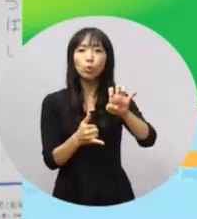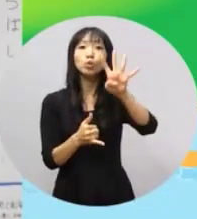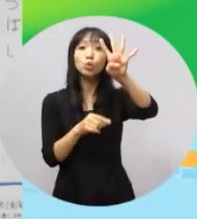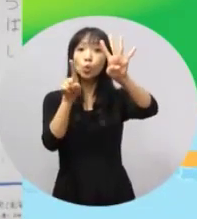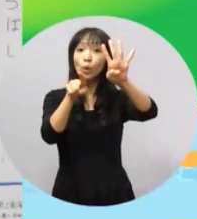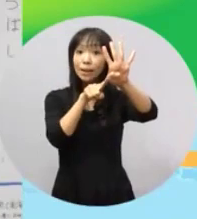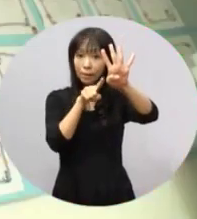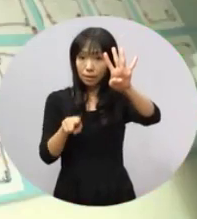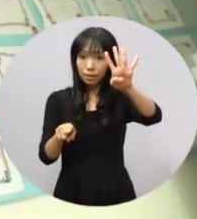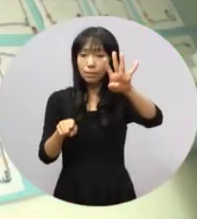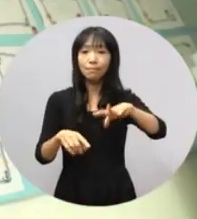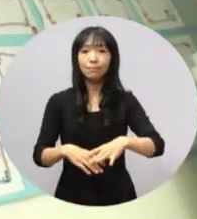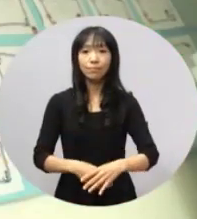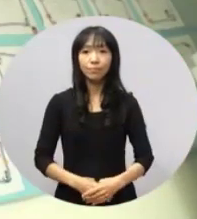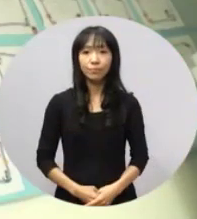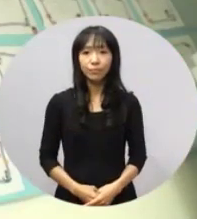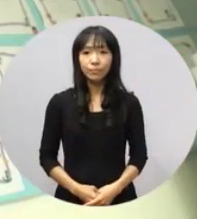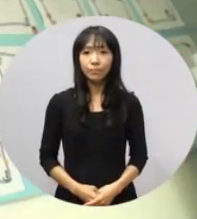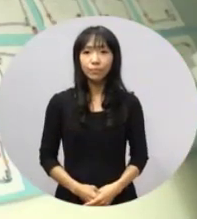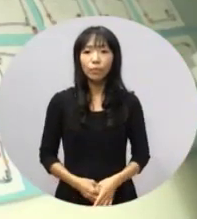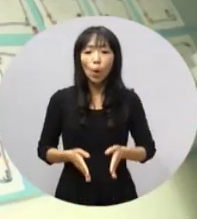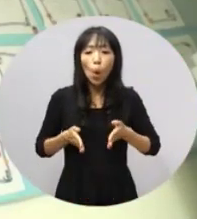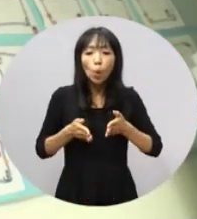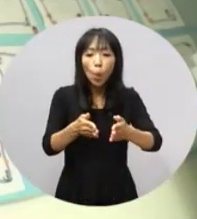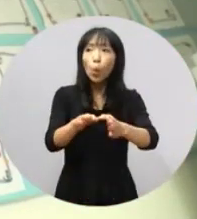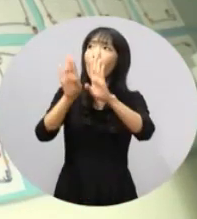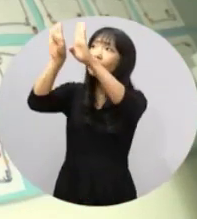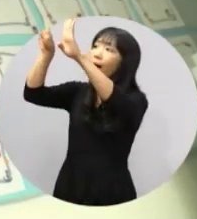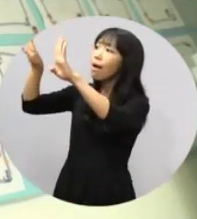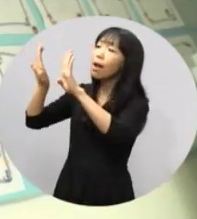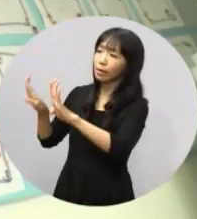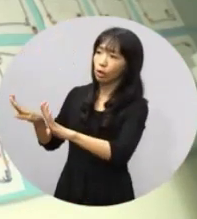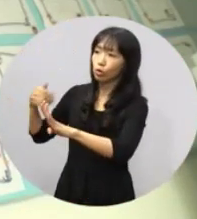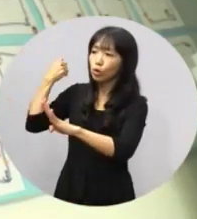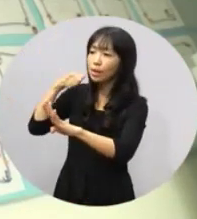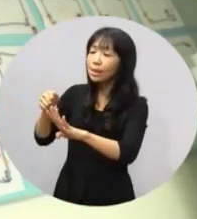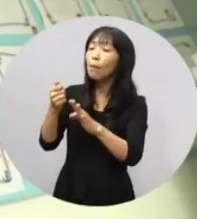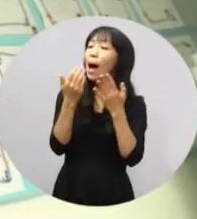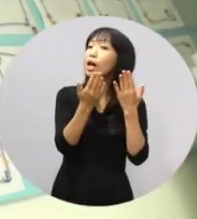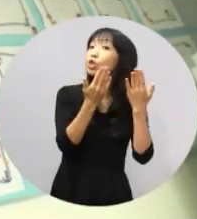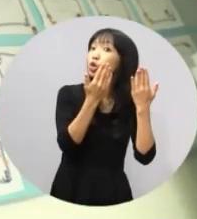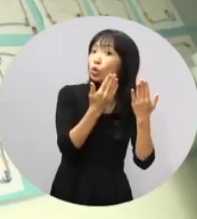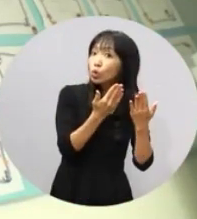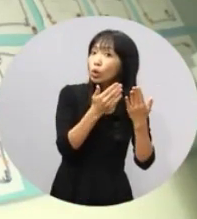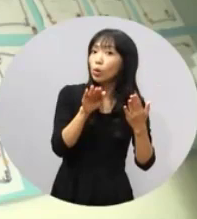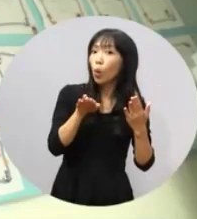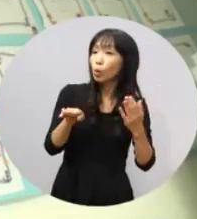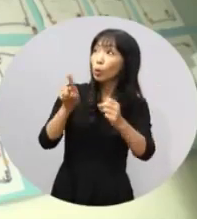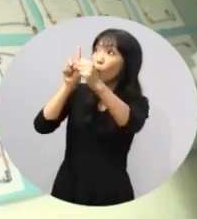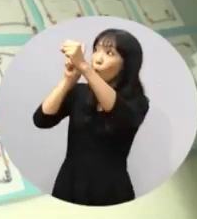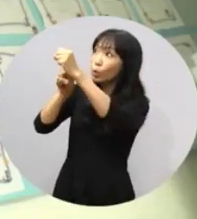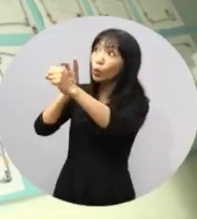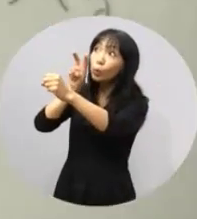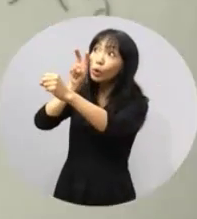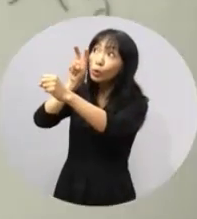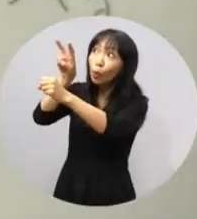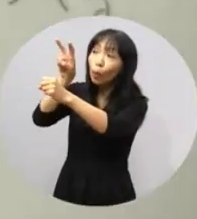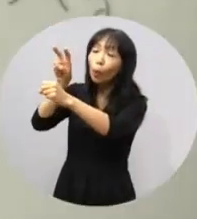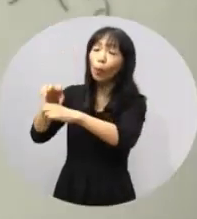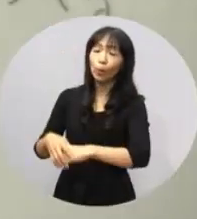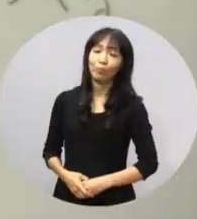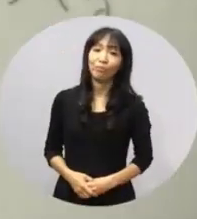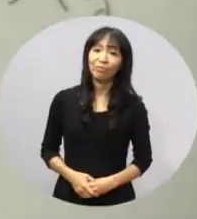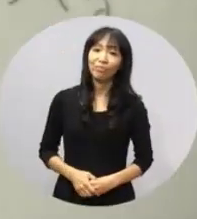ましたloake に貼られたサマースクールでの子供たちの目標3で見ると